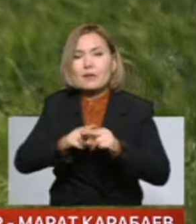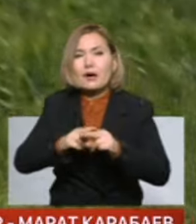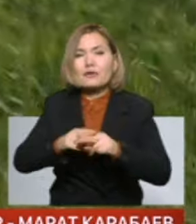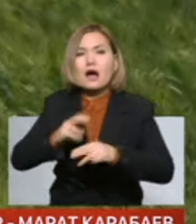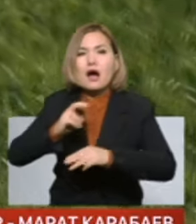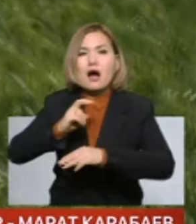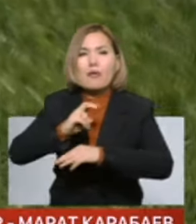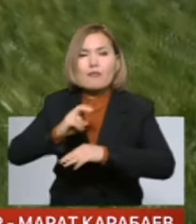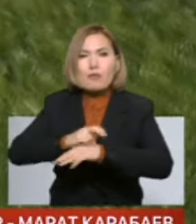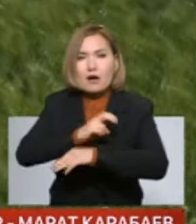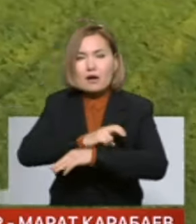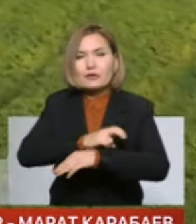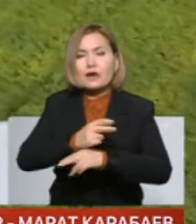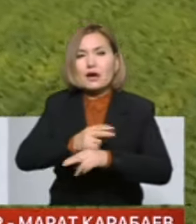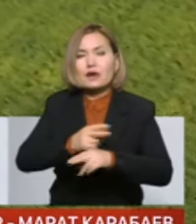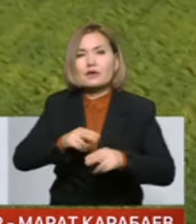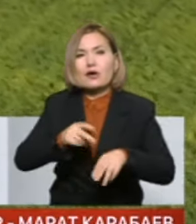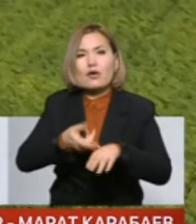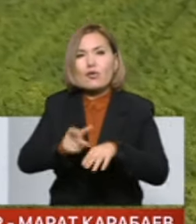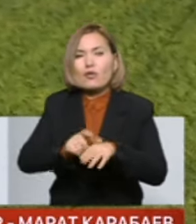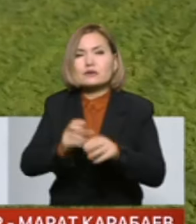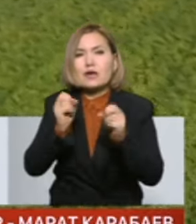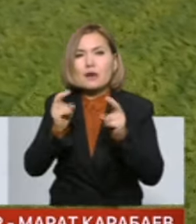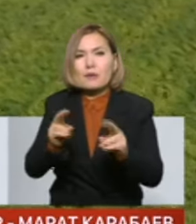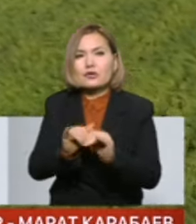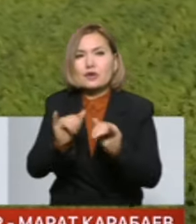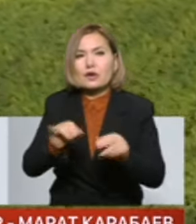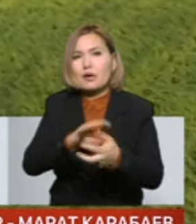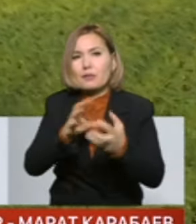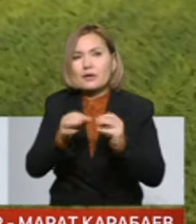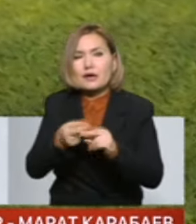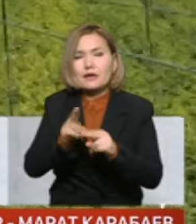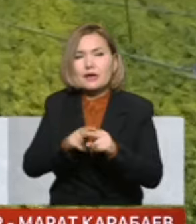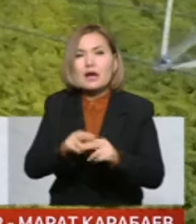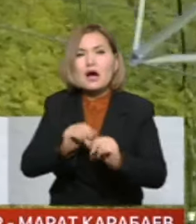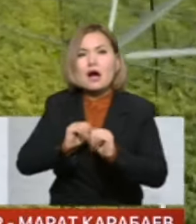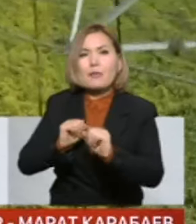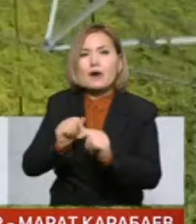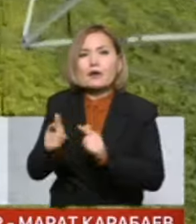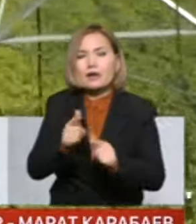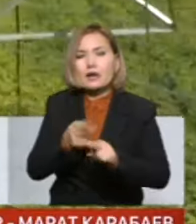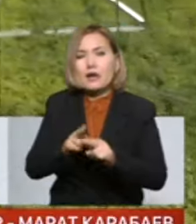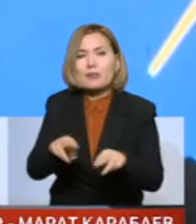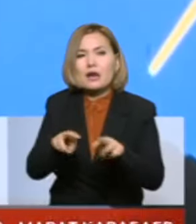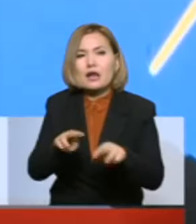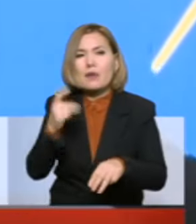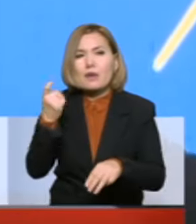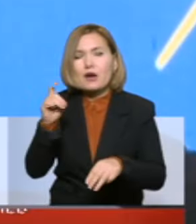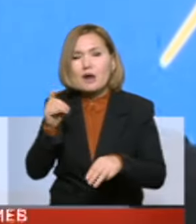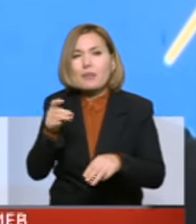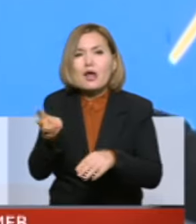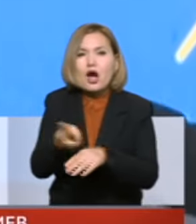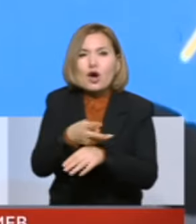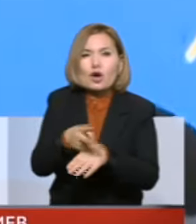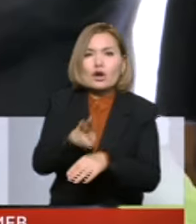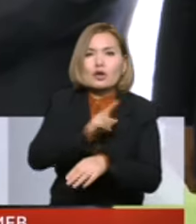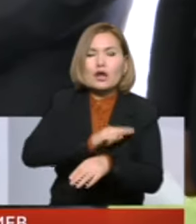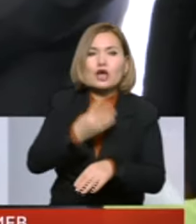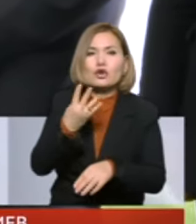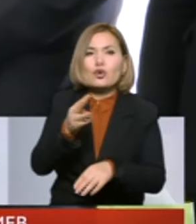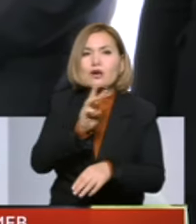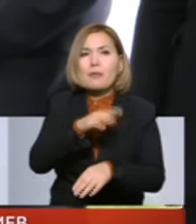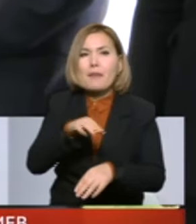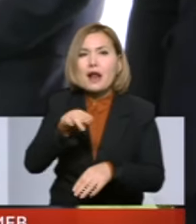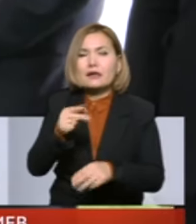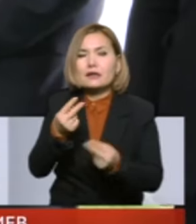жәндіктің таралуы 11 жыл бұрынғы шарықтау шегіне жетеді. Осының алдын алу мақсатында үкімет химиялық өңдеу жұмыстарына 4 миллиард